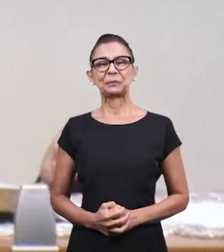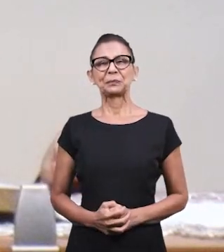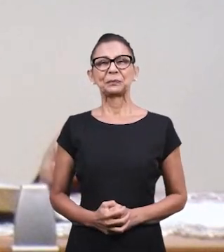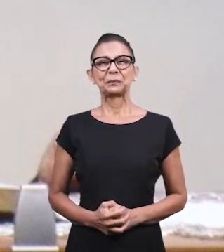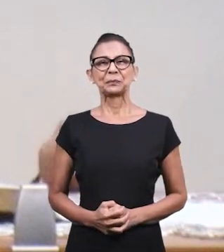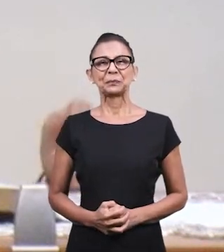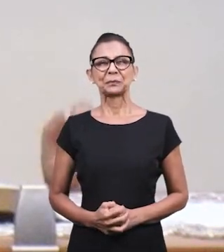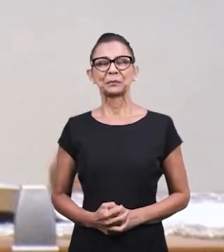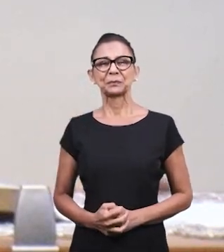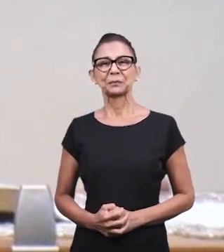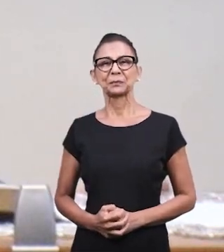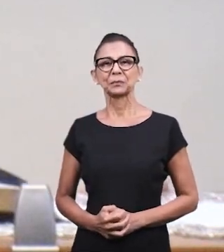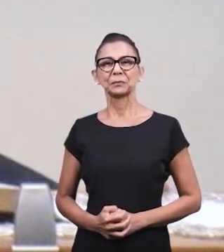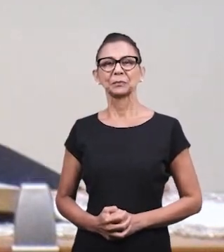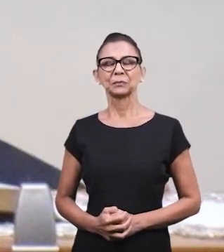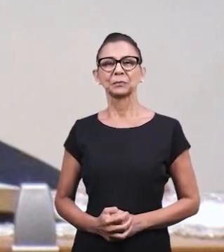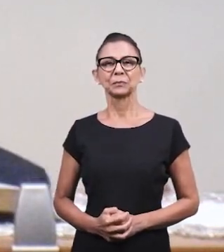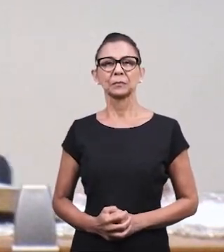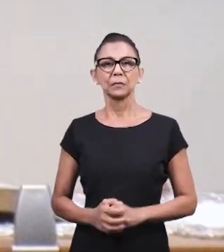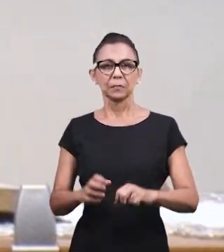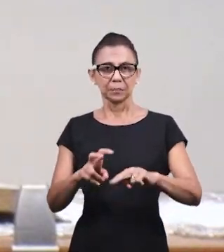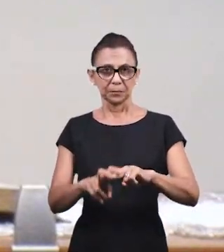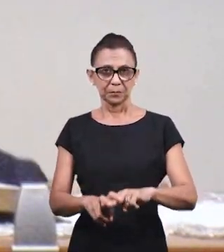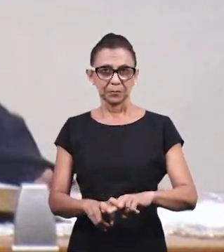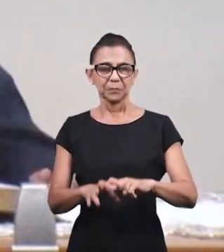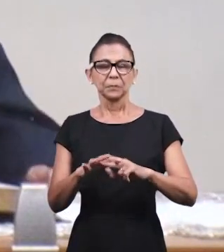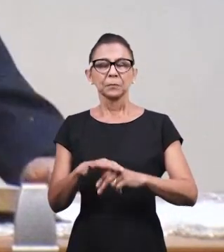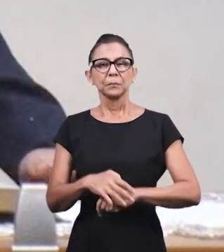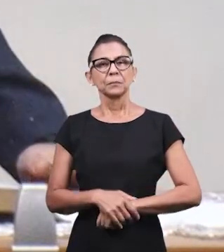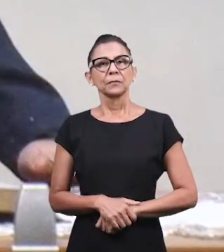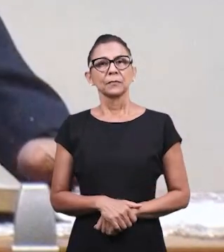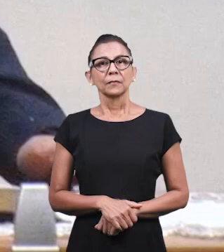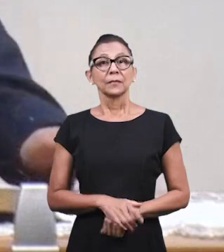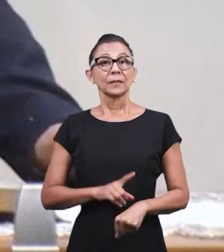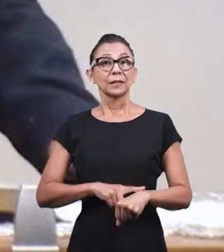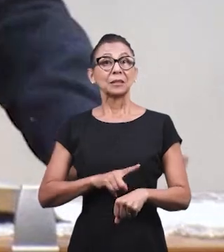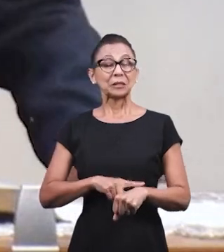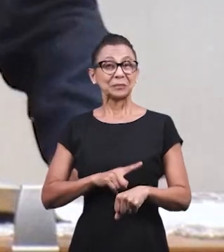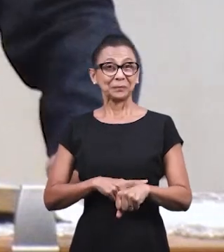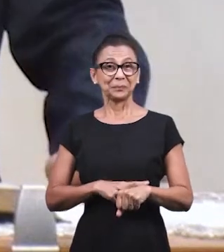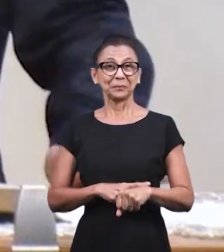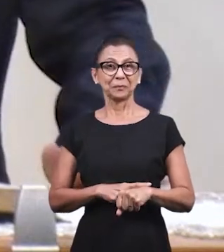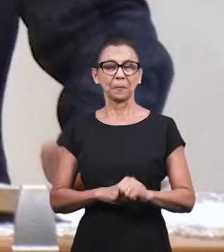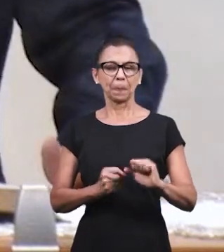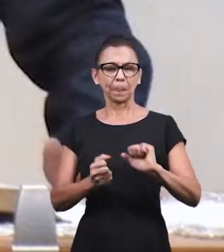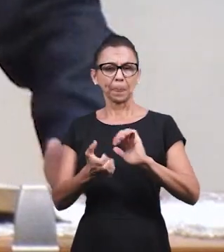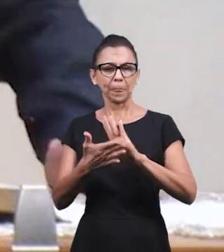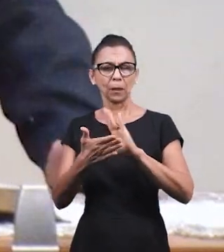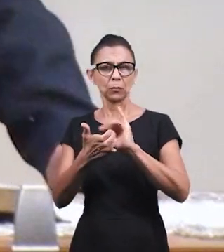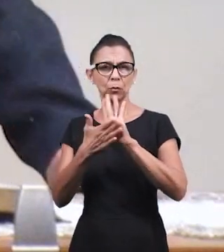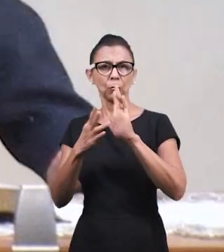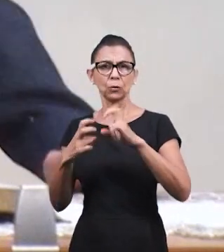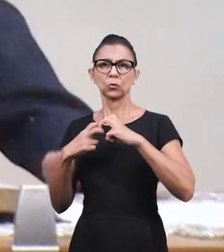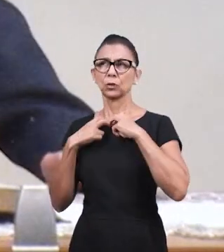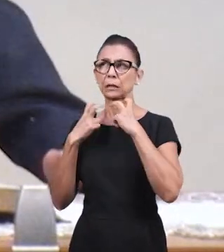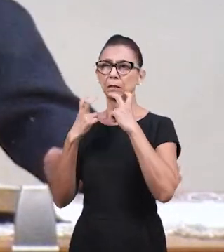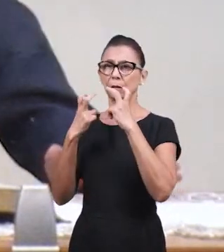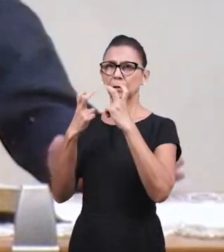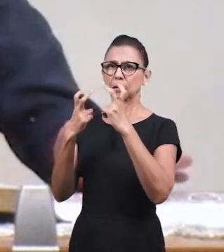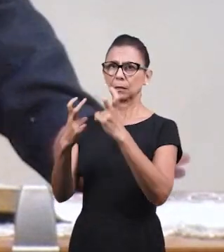господа иисуса амин вы можете присесть давайте споем псалом